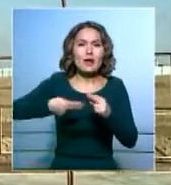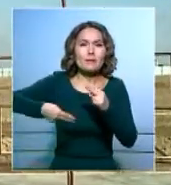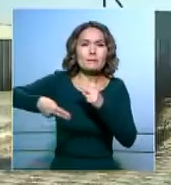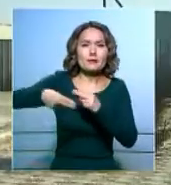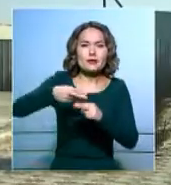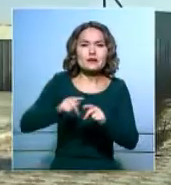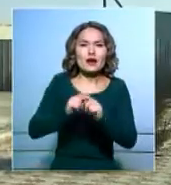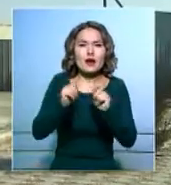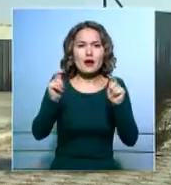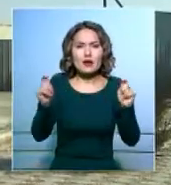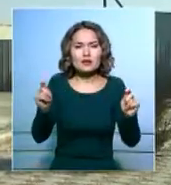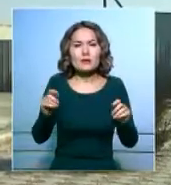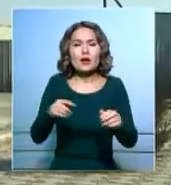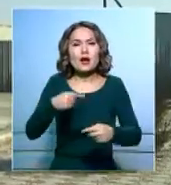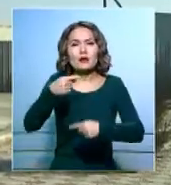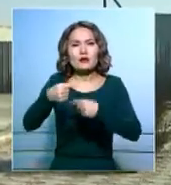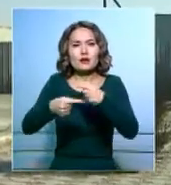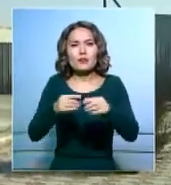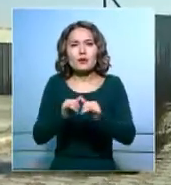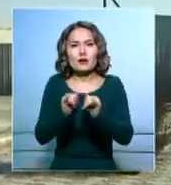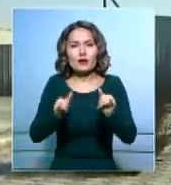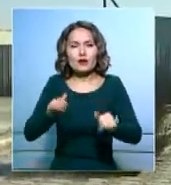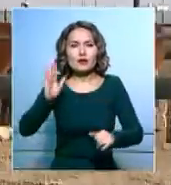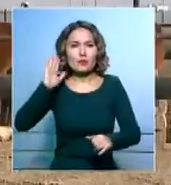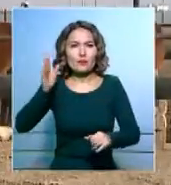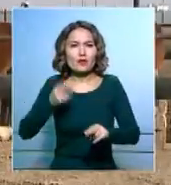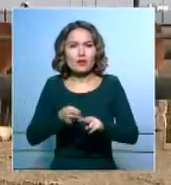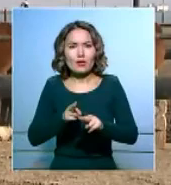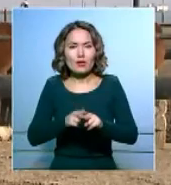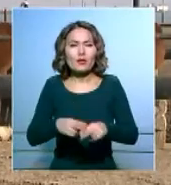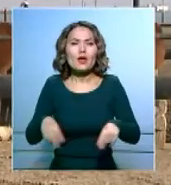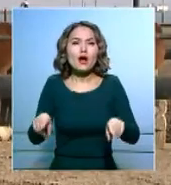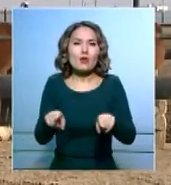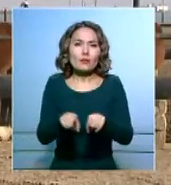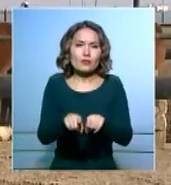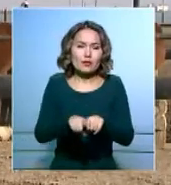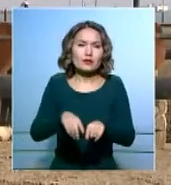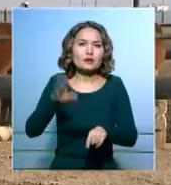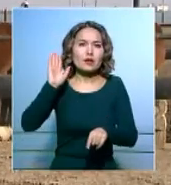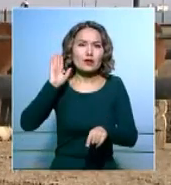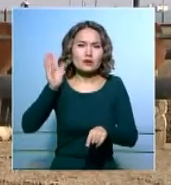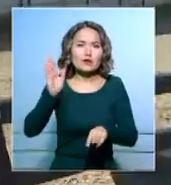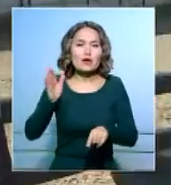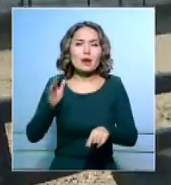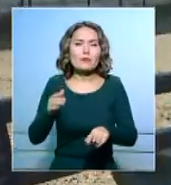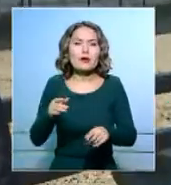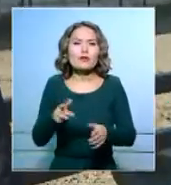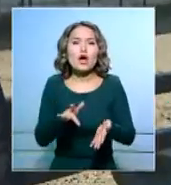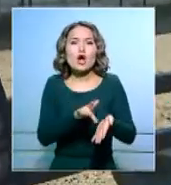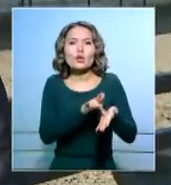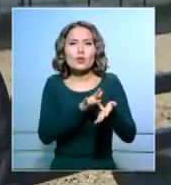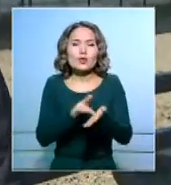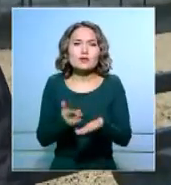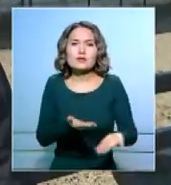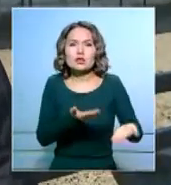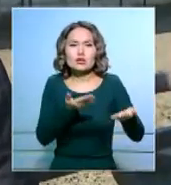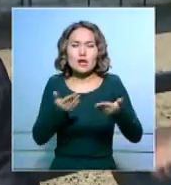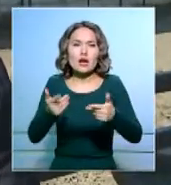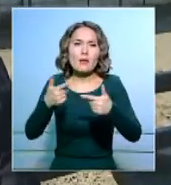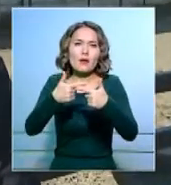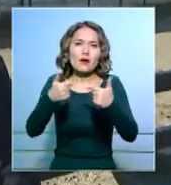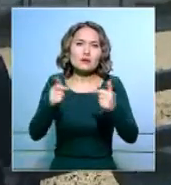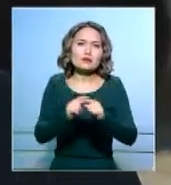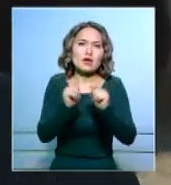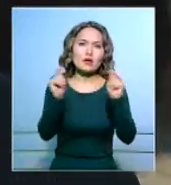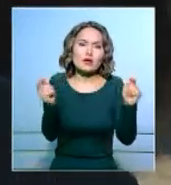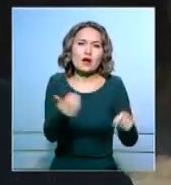азаматтың көздегені көп. Келешекте шаруа қожалығының аумағынан сауықтыру орталығын ашып, туберкулезге шалдыққан азаматтарды саумалмен емдеуді қолға